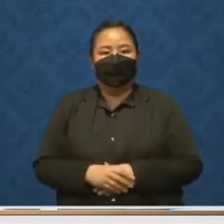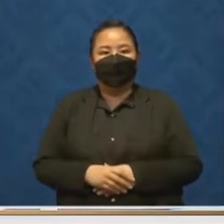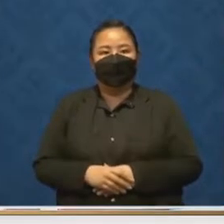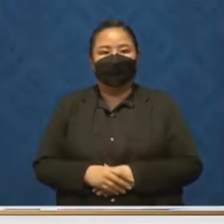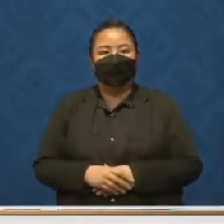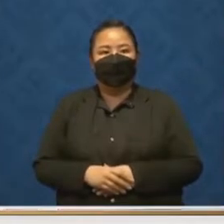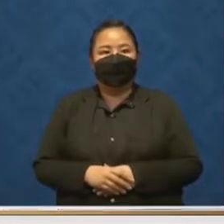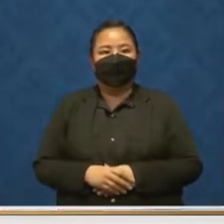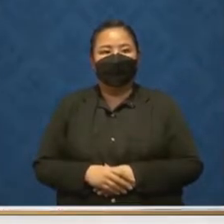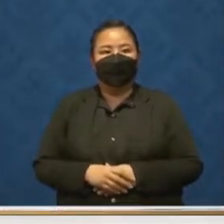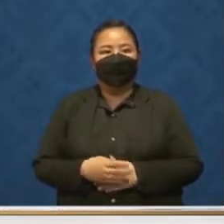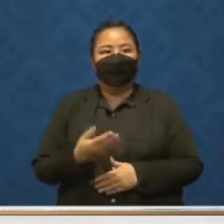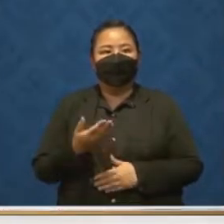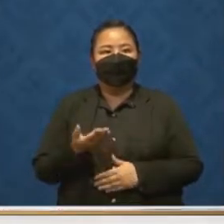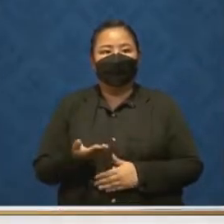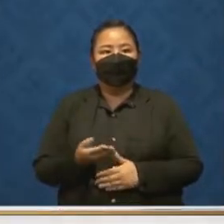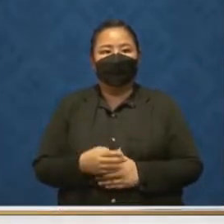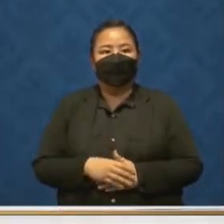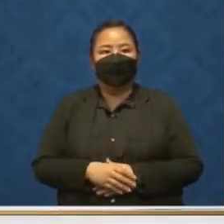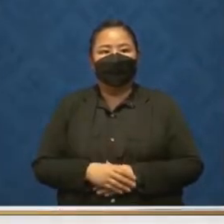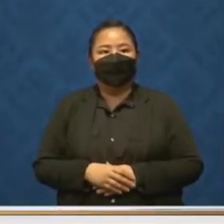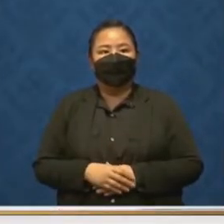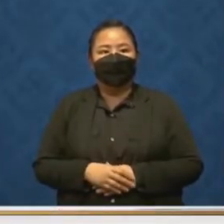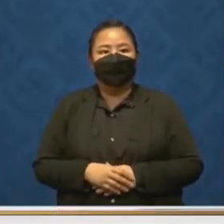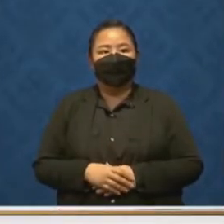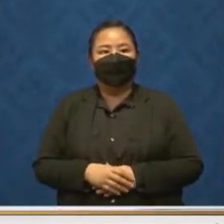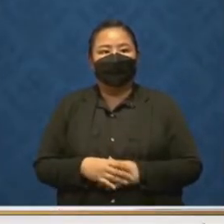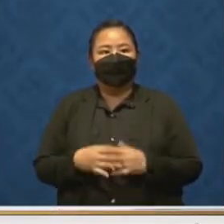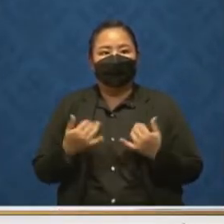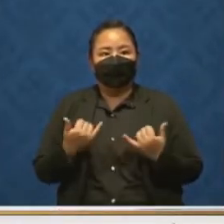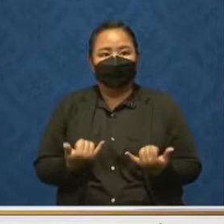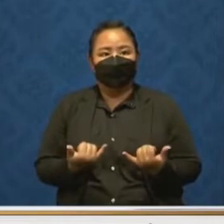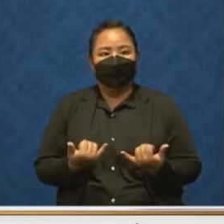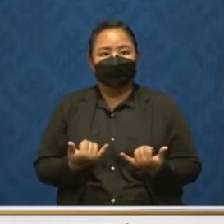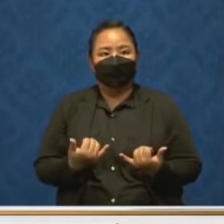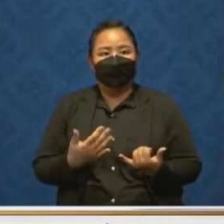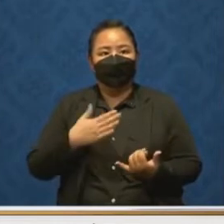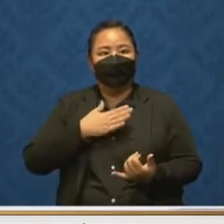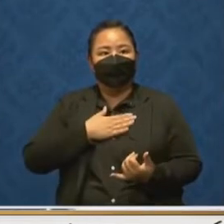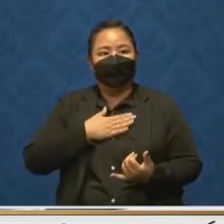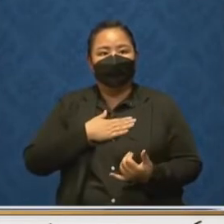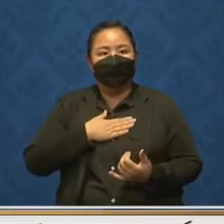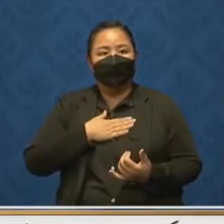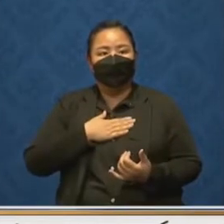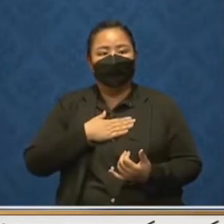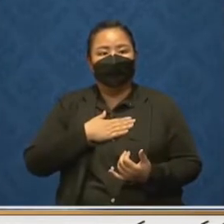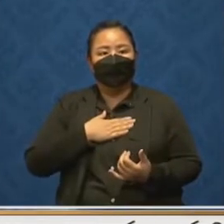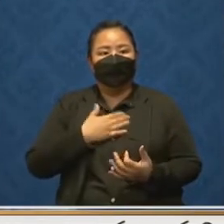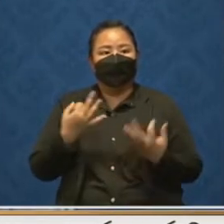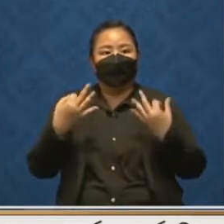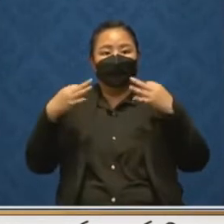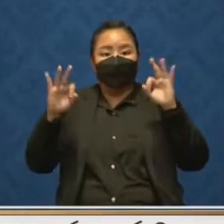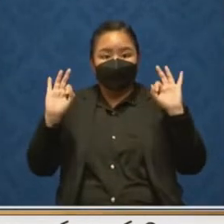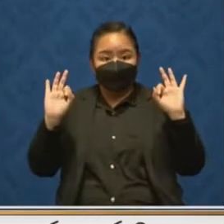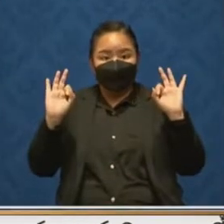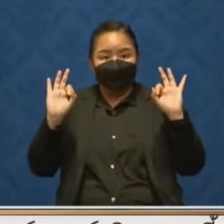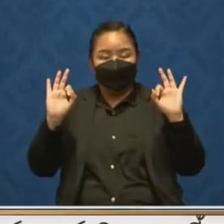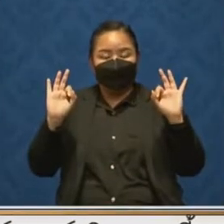คปรชธิปัด JR